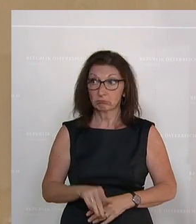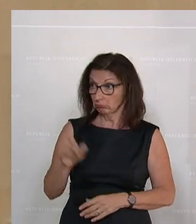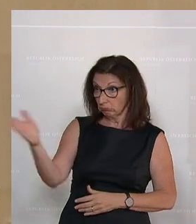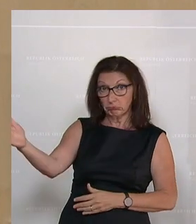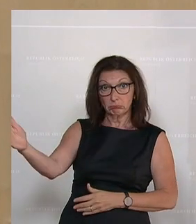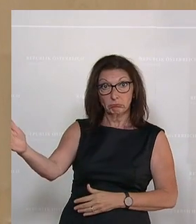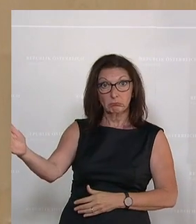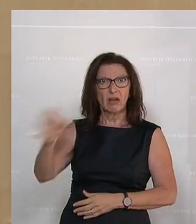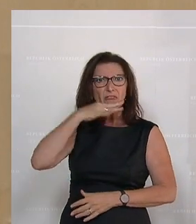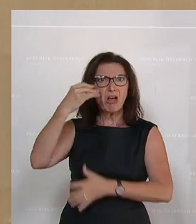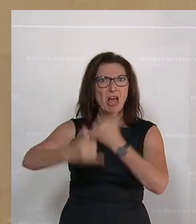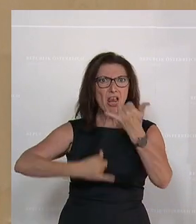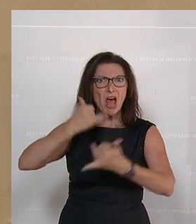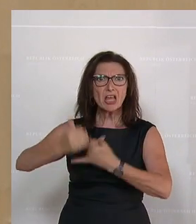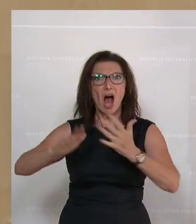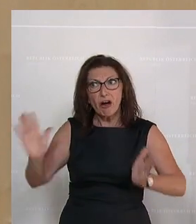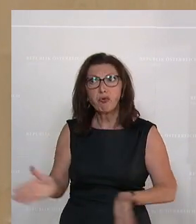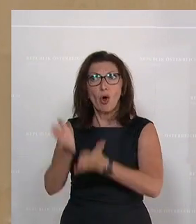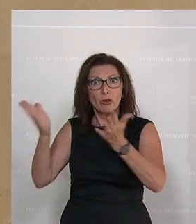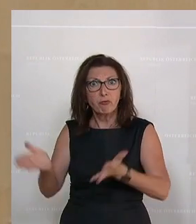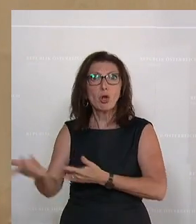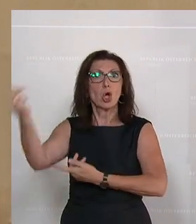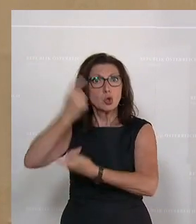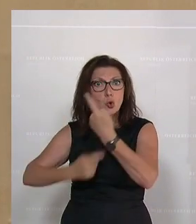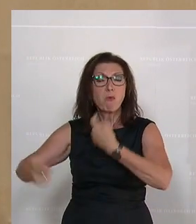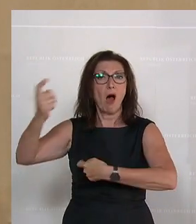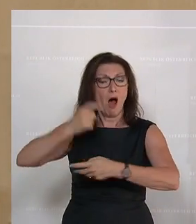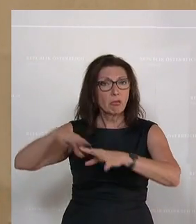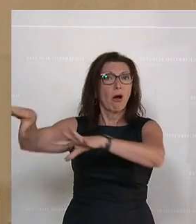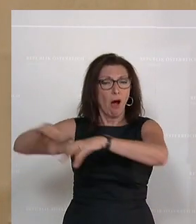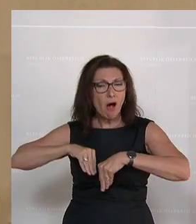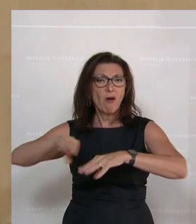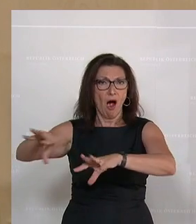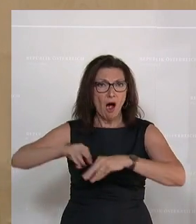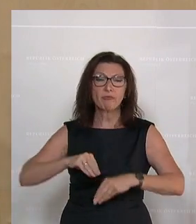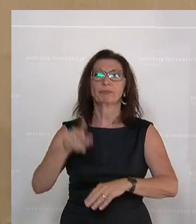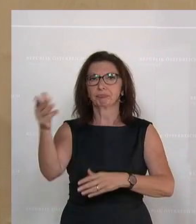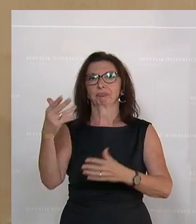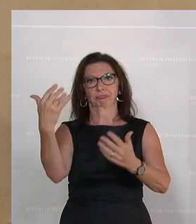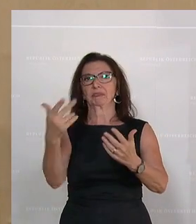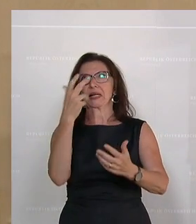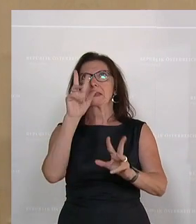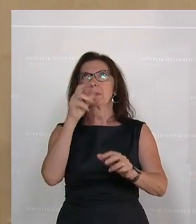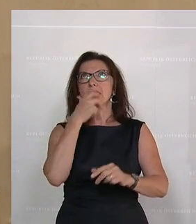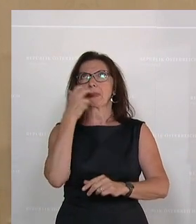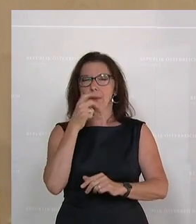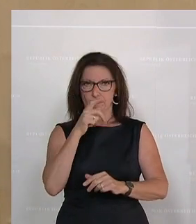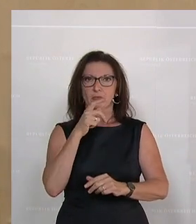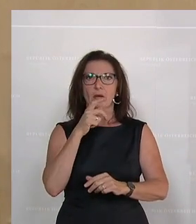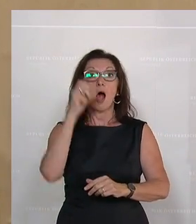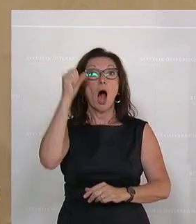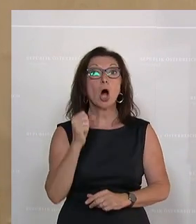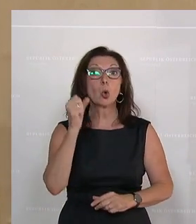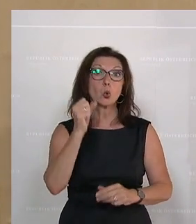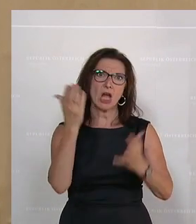über viele jahre und jahrzehnte da gibt es überhaupt nichts zu beschönigen das war der september dann konnte im august das klima bonus